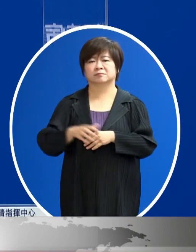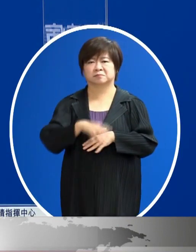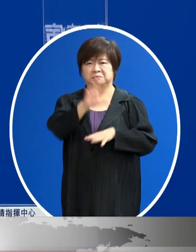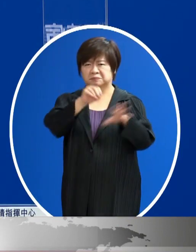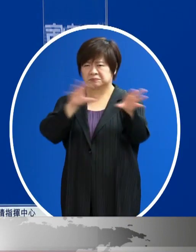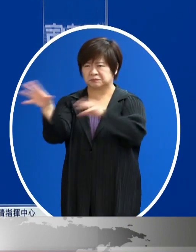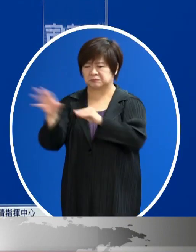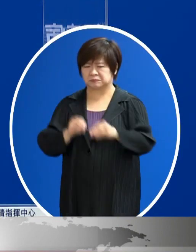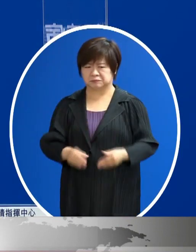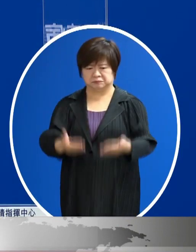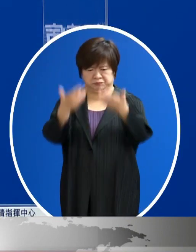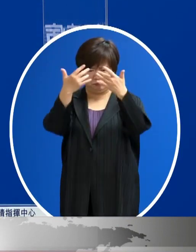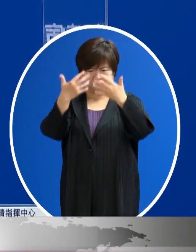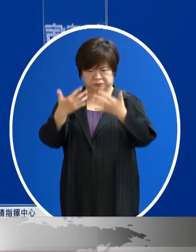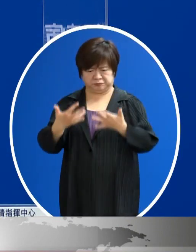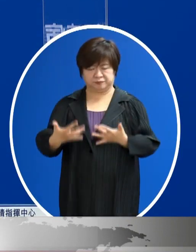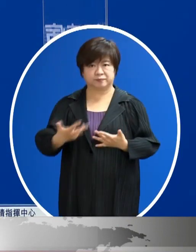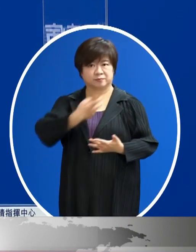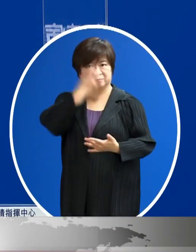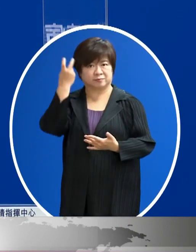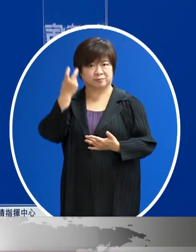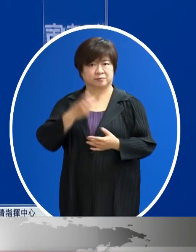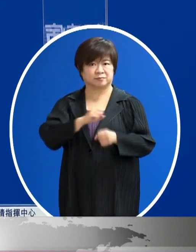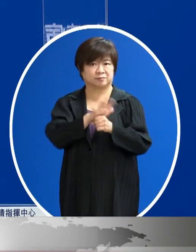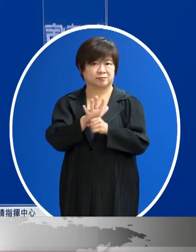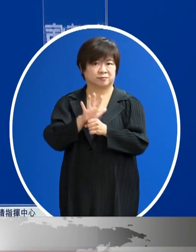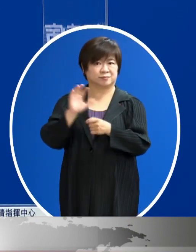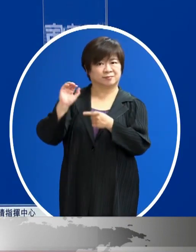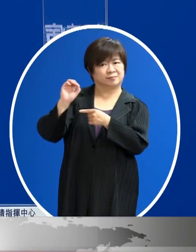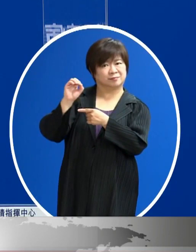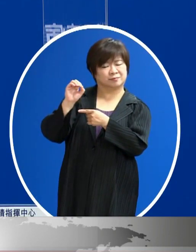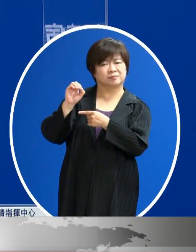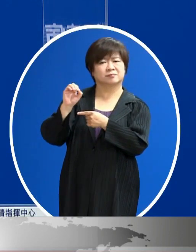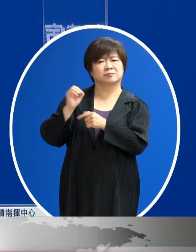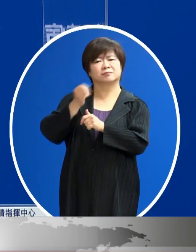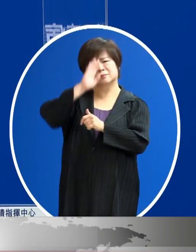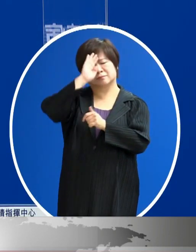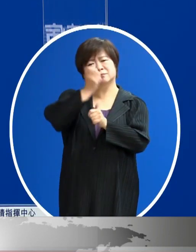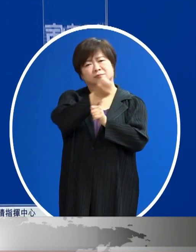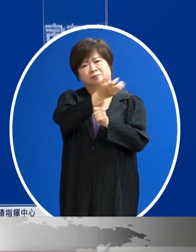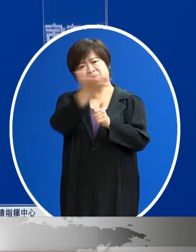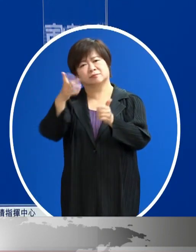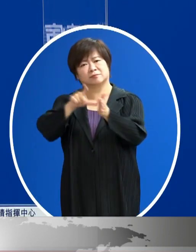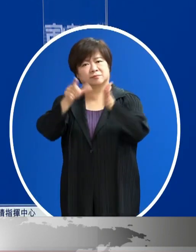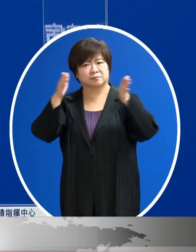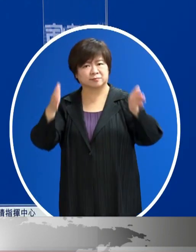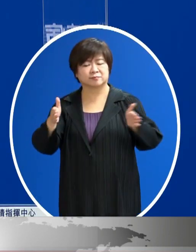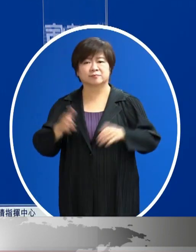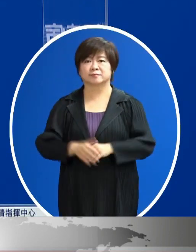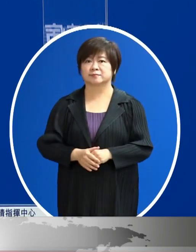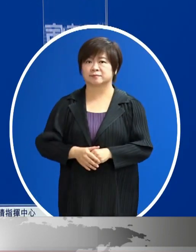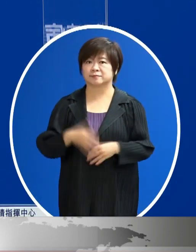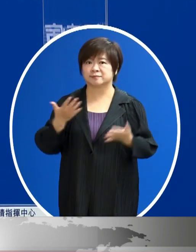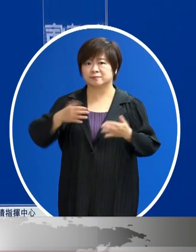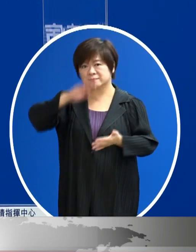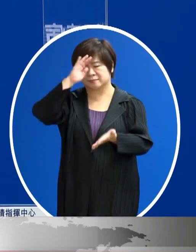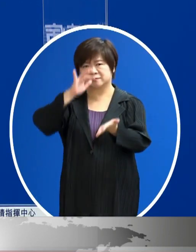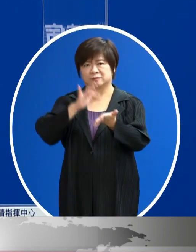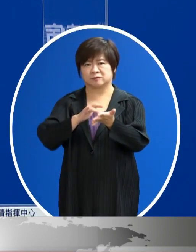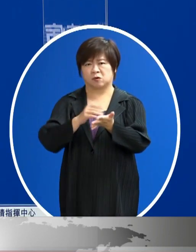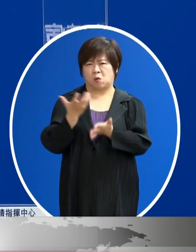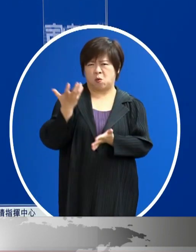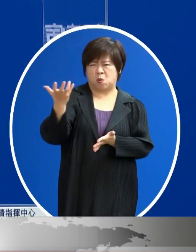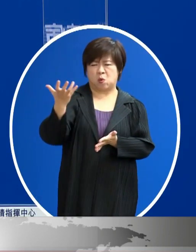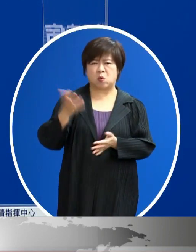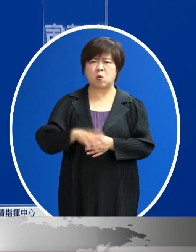资料，看到就是说 These guidelines were compiled by experts who read the relevant studies from the US, Japan, and other countries. They say that